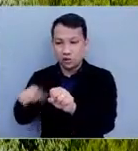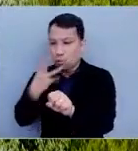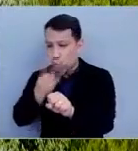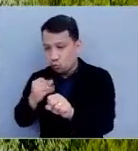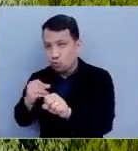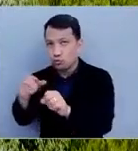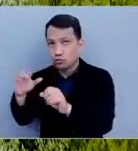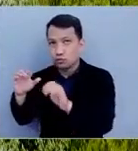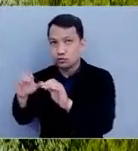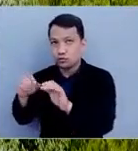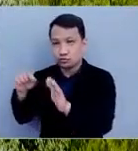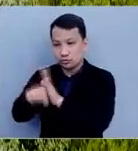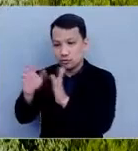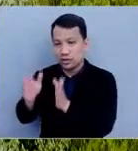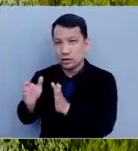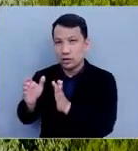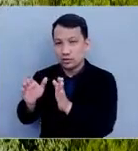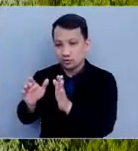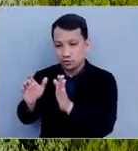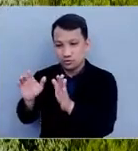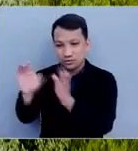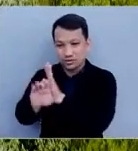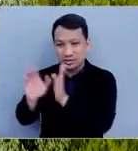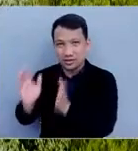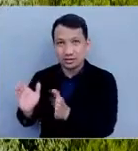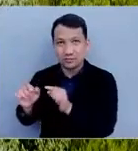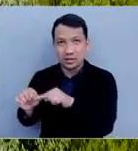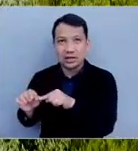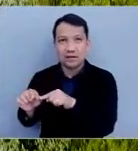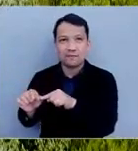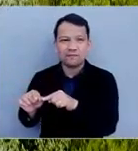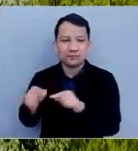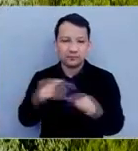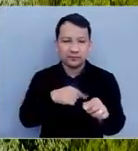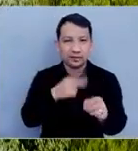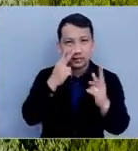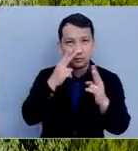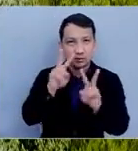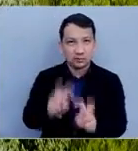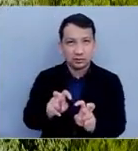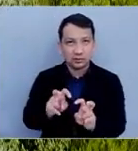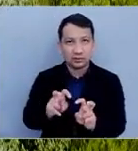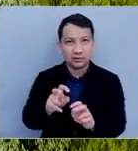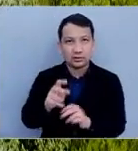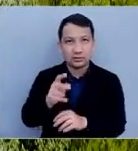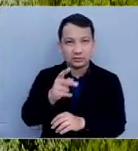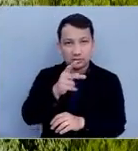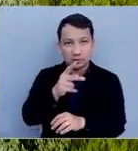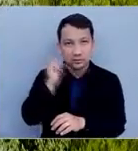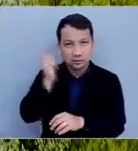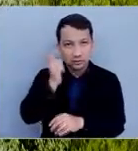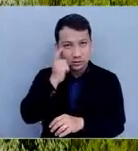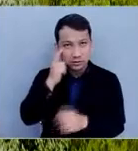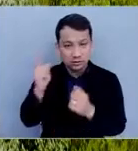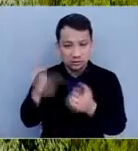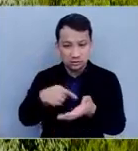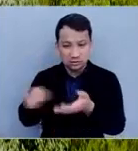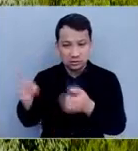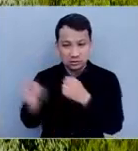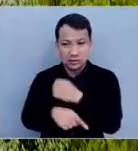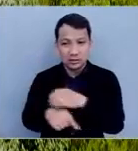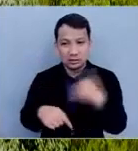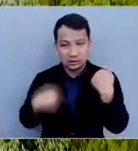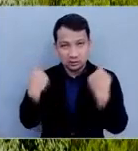ng akusado. Mm-hmm. So yung private complainant o biktima, testigo lang yon ng gobyerno. Kaya kahit nabayaran na yung danyos